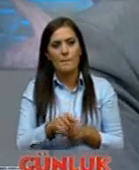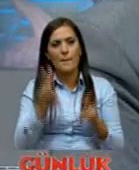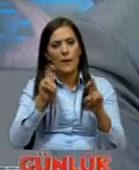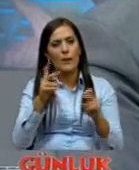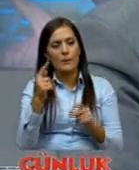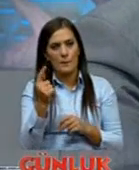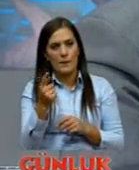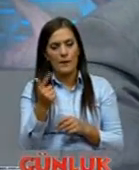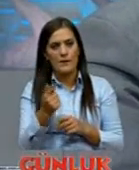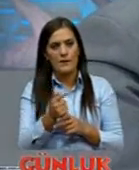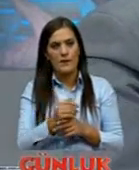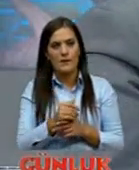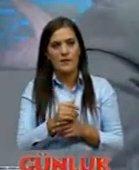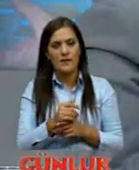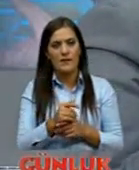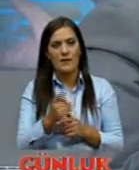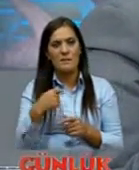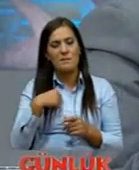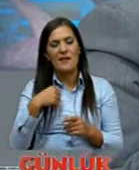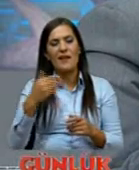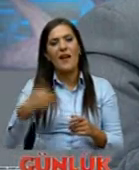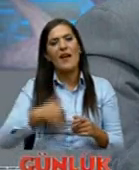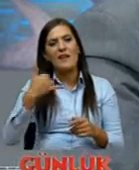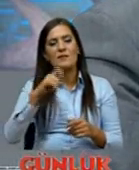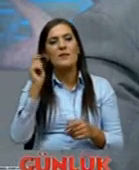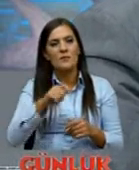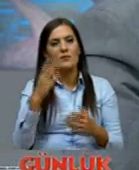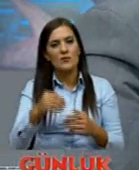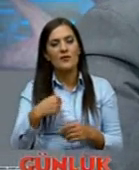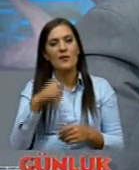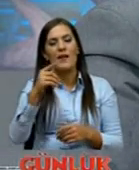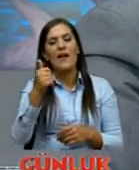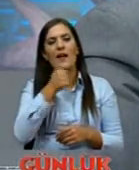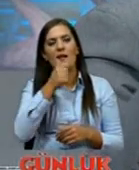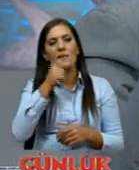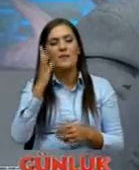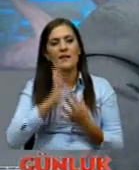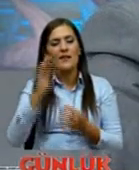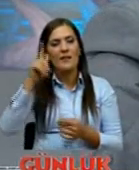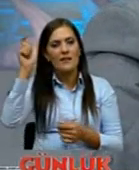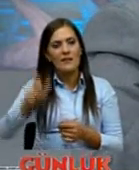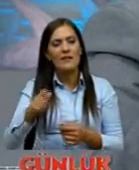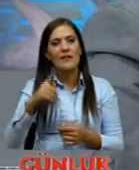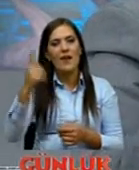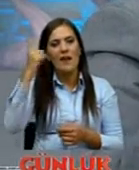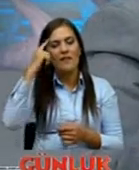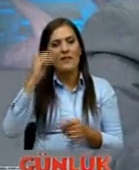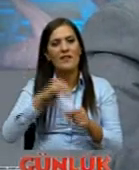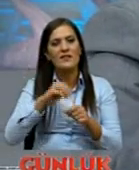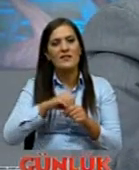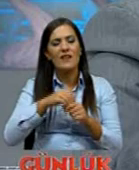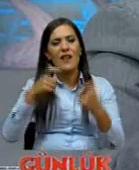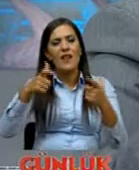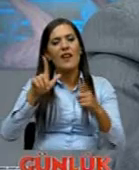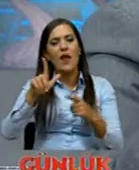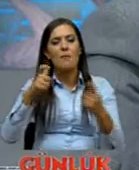konuyu biraz da karikatürize edecek olursak, delikanlının bir tanesi kafasında lahmacun vari